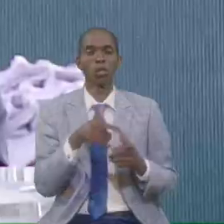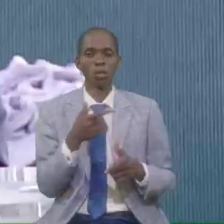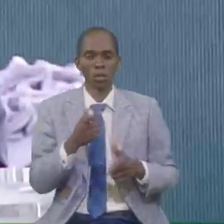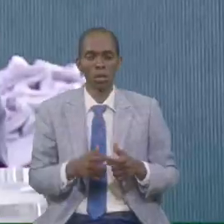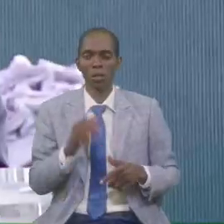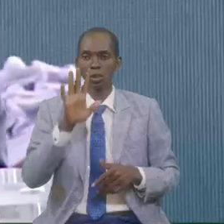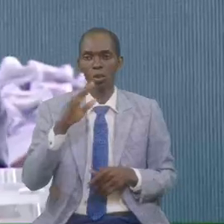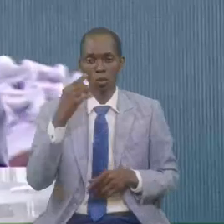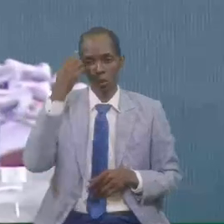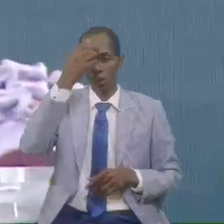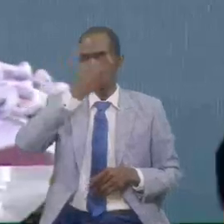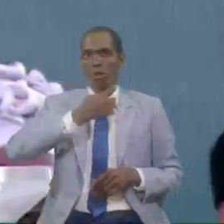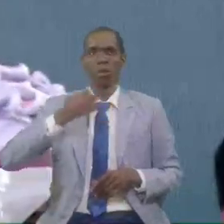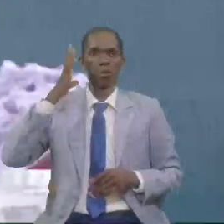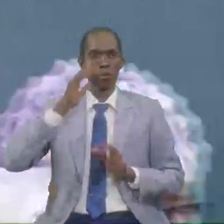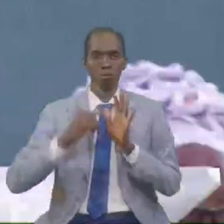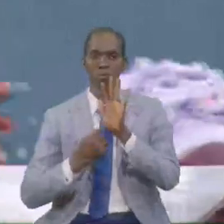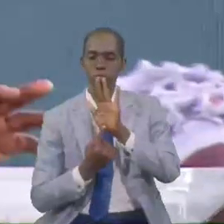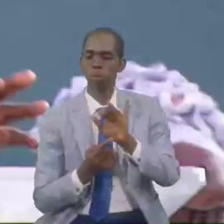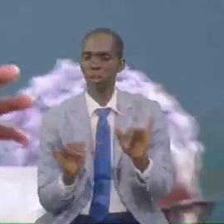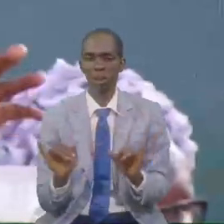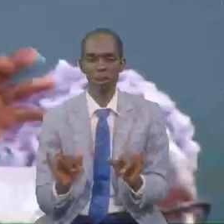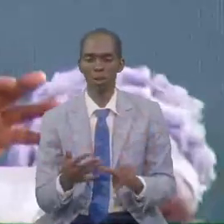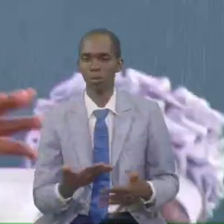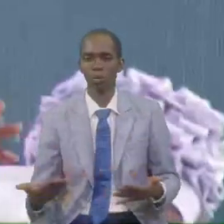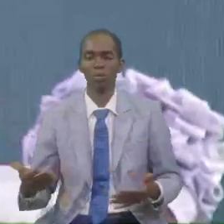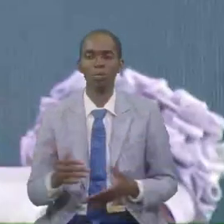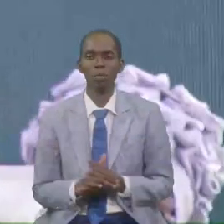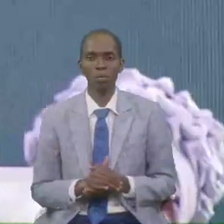est mauvaise, votre attitude faciale le sera aussi.